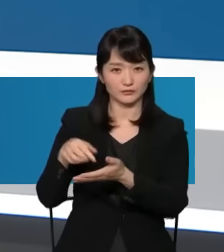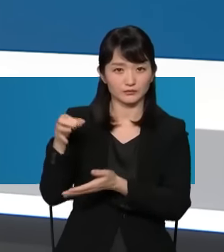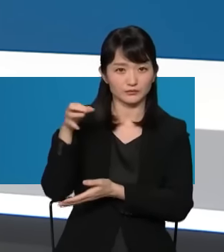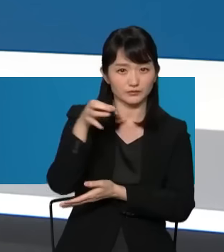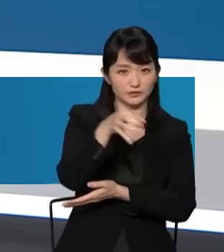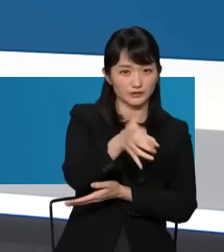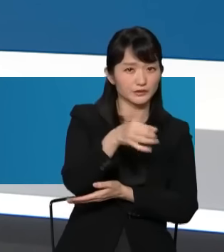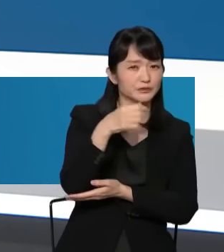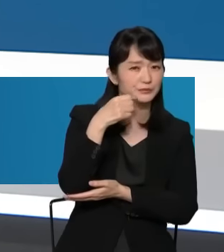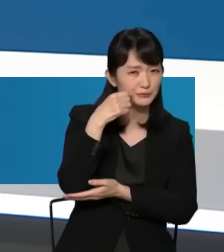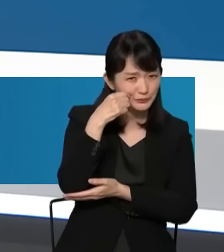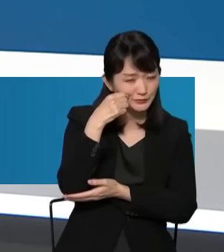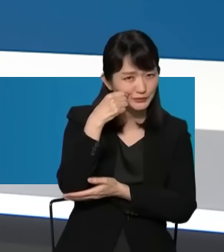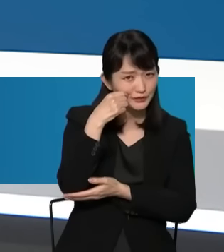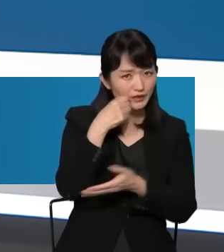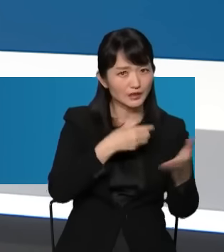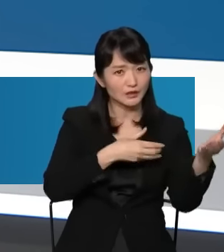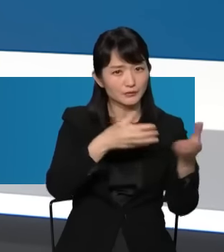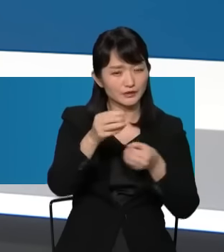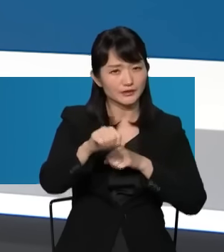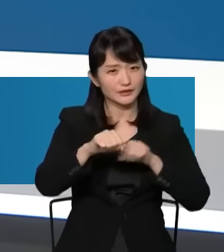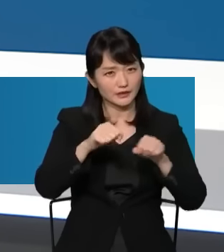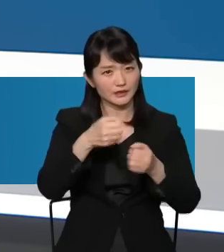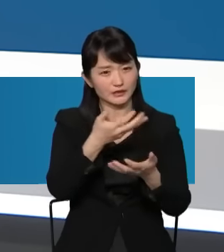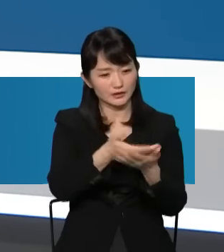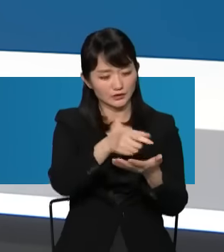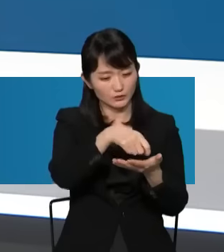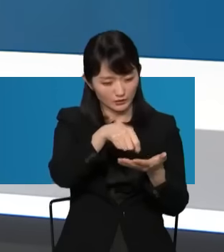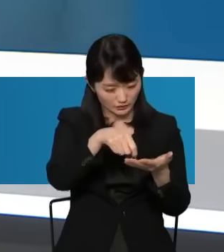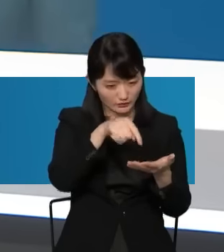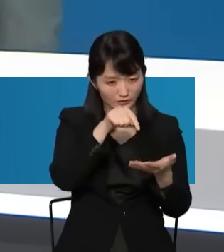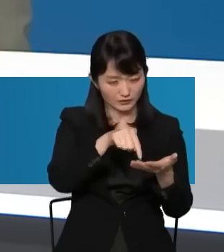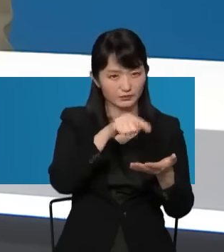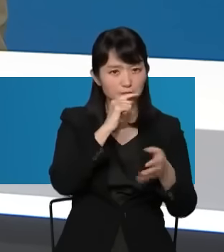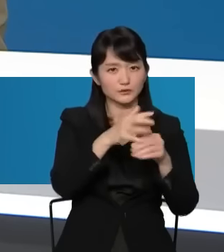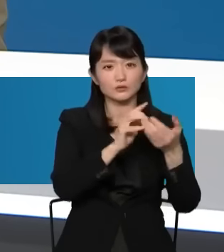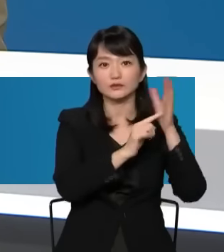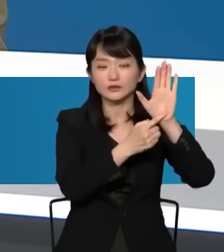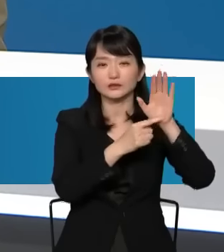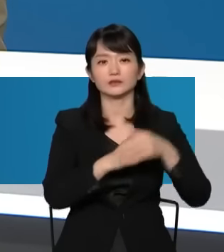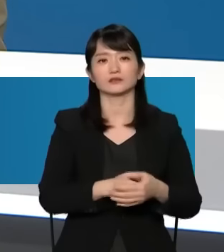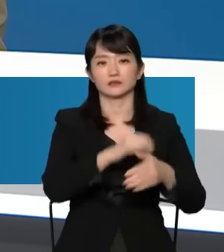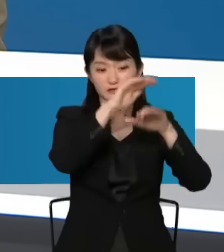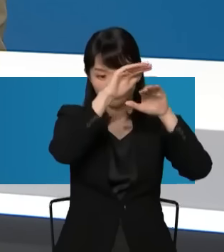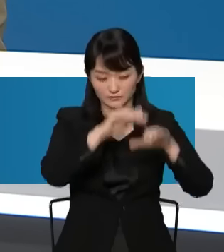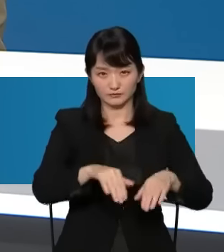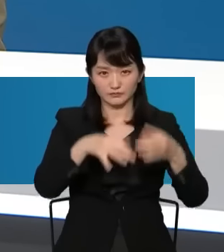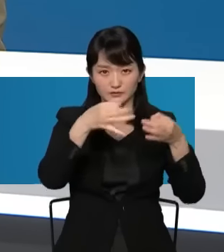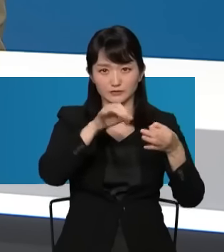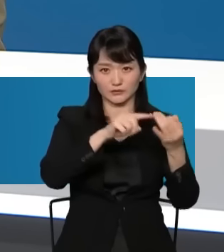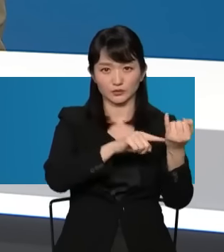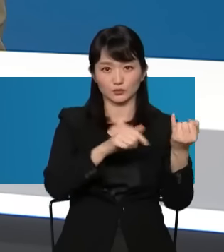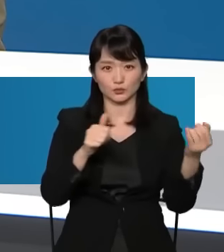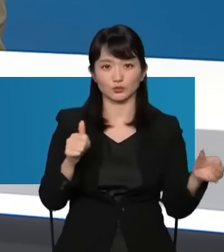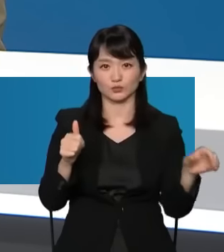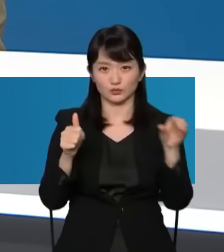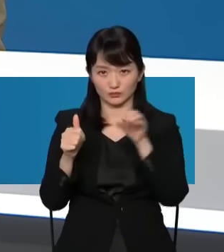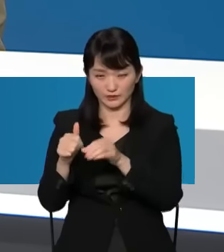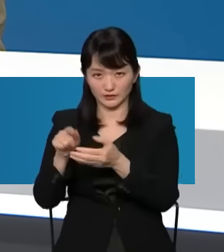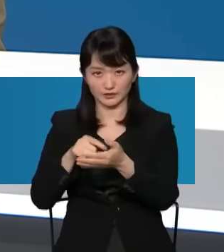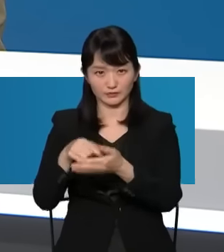이행 각서를 민주당이 공개했습니다 각서에는 김건희 여사에게 돈을 받아 갚겠다 내용도